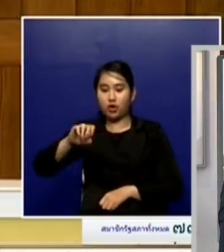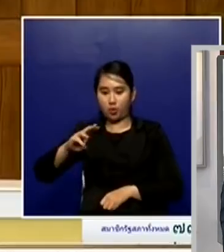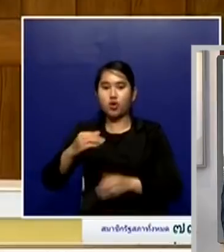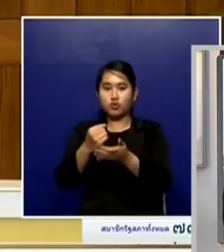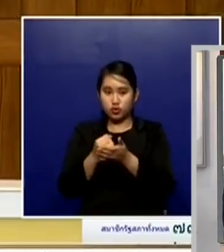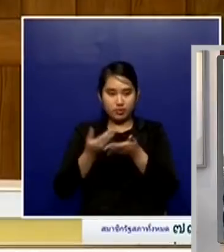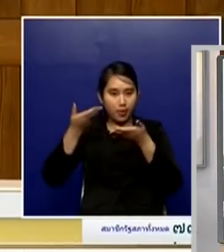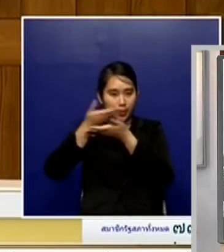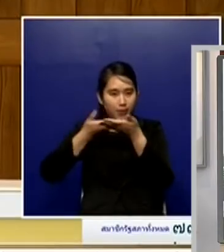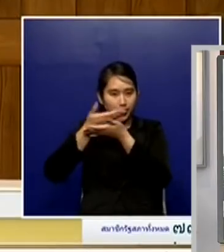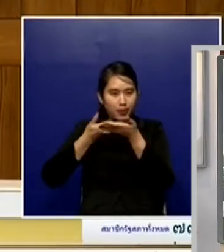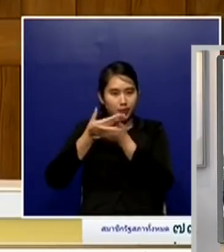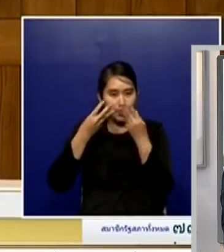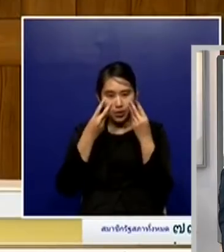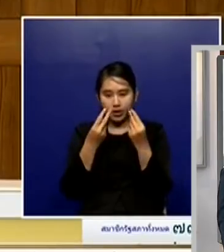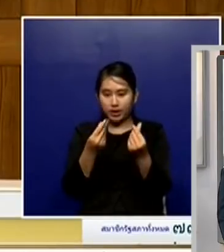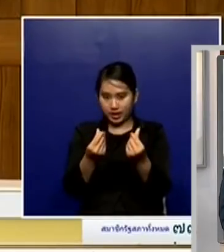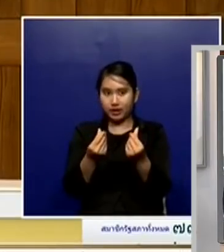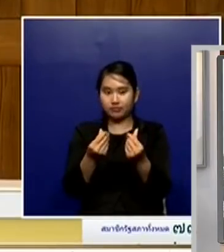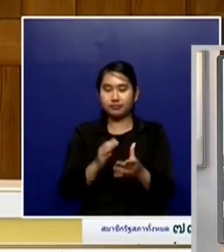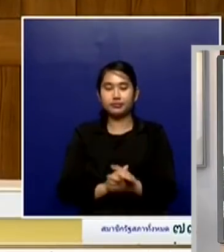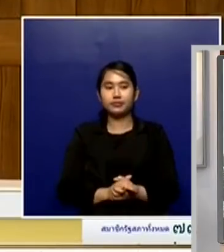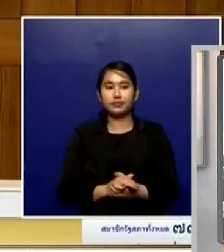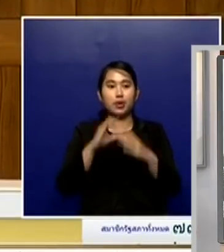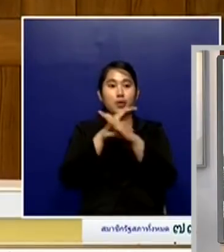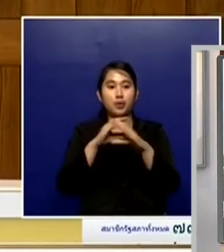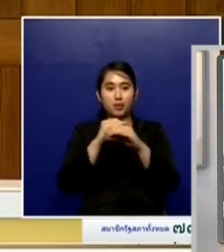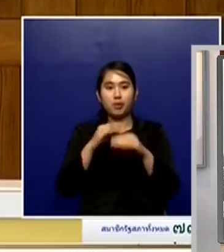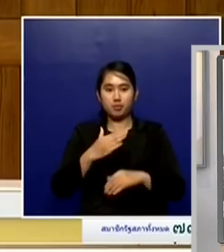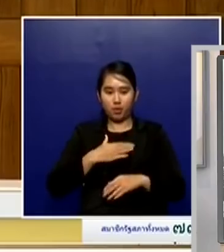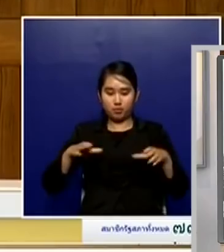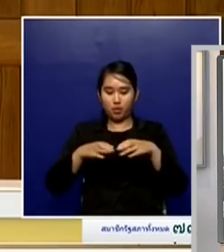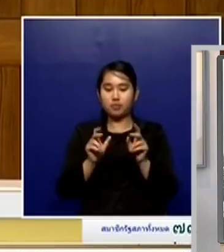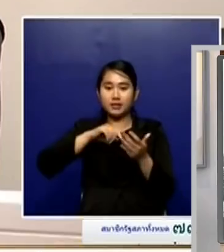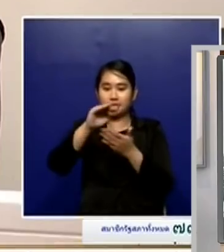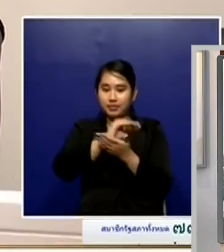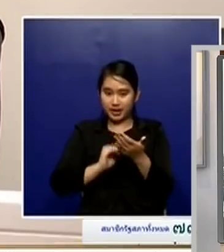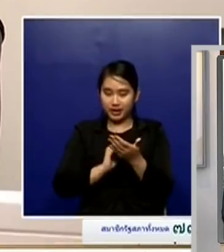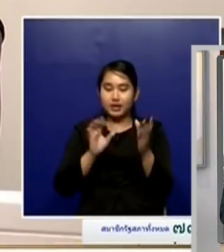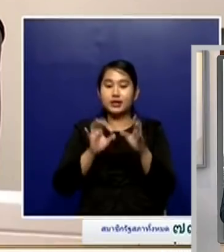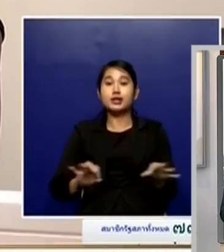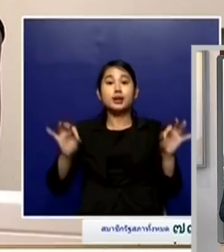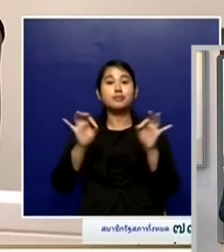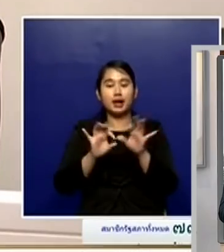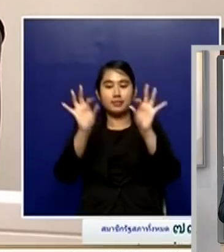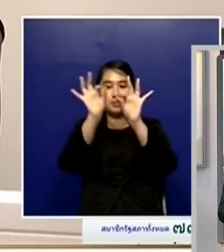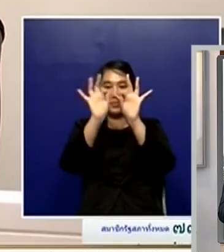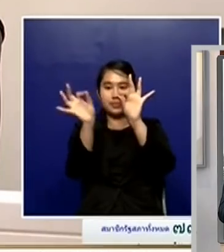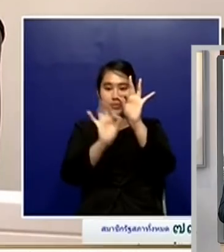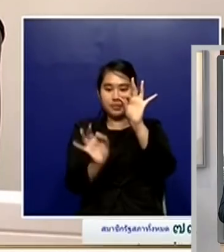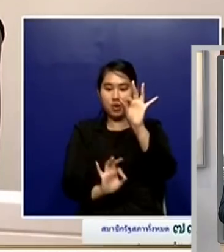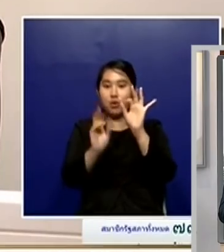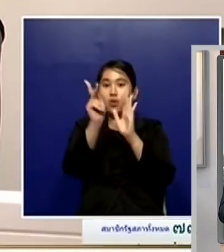อะไรแปลว่าเขาไม่เห็นด้วยกับมาตรานี้กลับแล้วก็มีข้อเสนอใหม่คุณชูศักดิ์ศิรินิลเนี่ยเสนอแบบนี้ครับท่านผู้ชมคุณซู